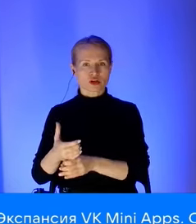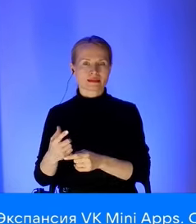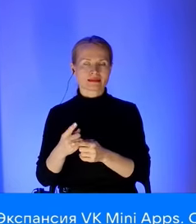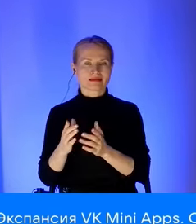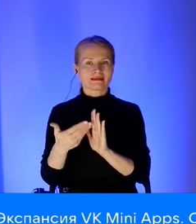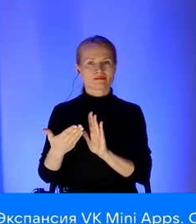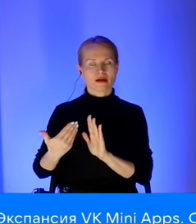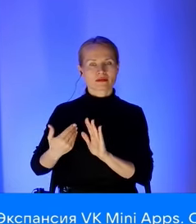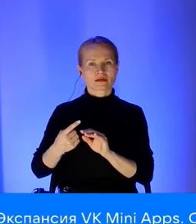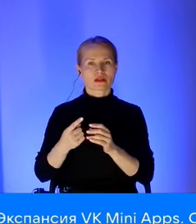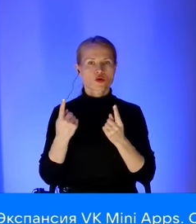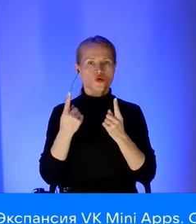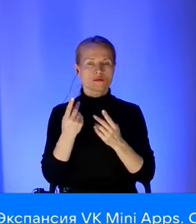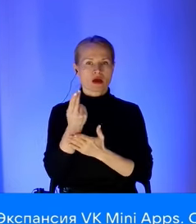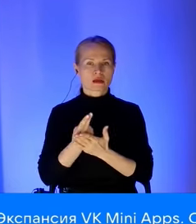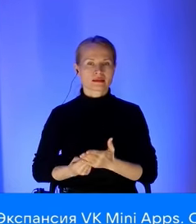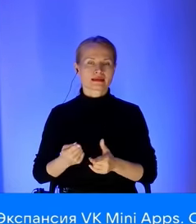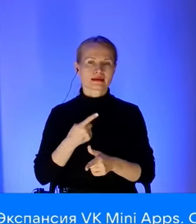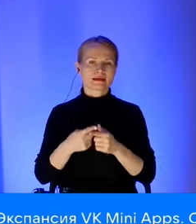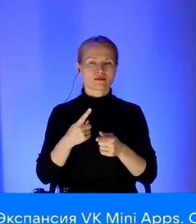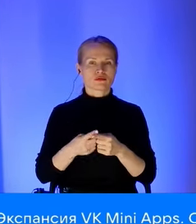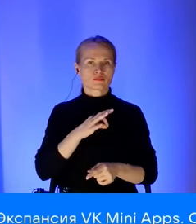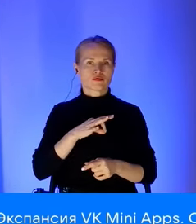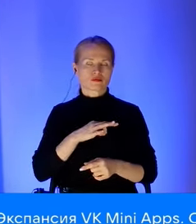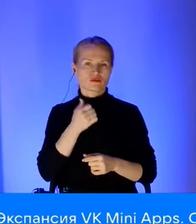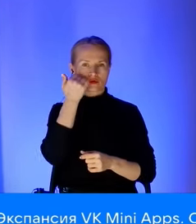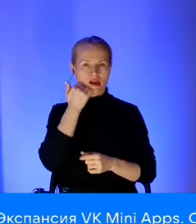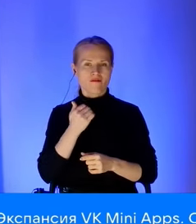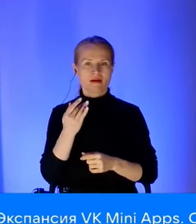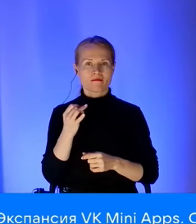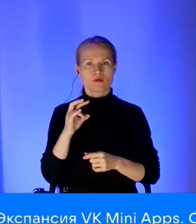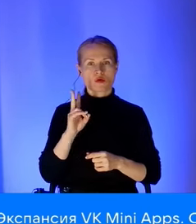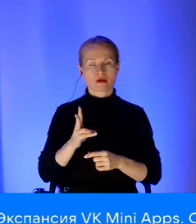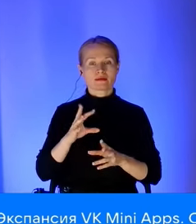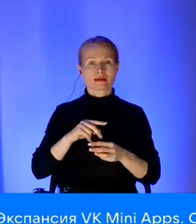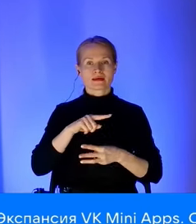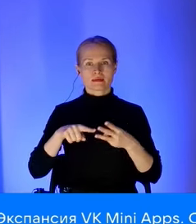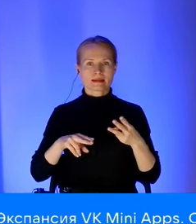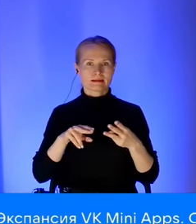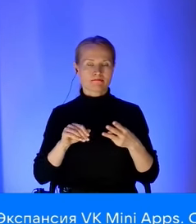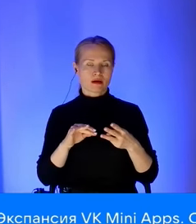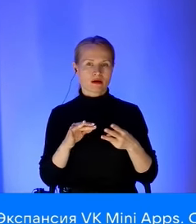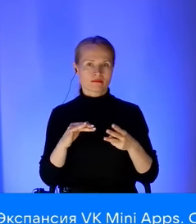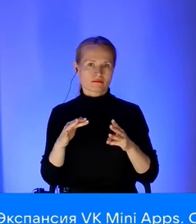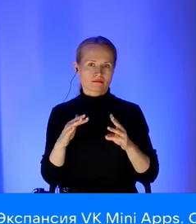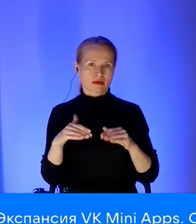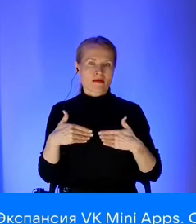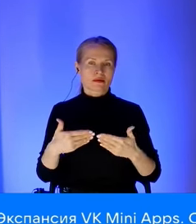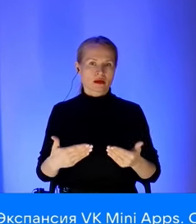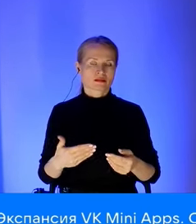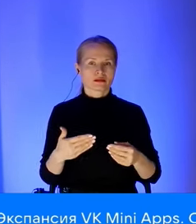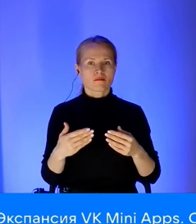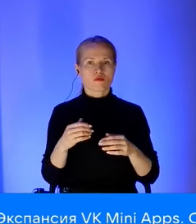крупных картинок, или же он использует устаревший фреймворк. То есть все три типа рекомендаций мы ему даем по производительности, современности